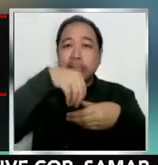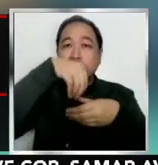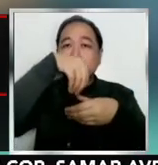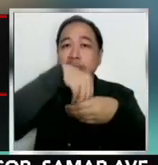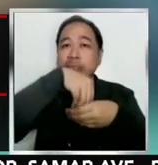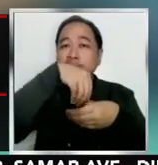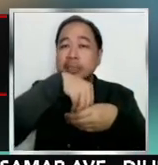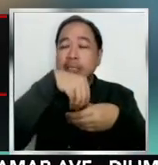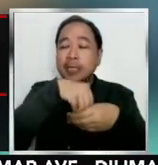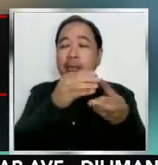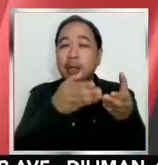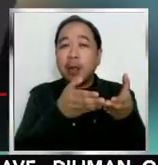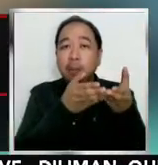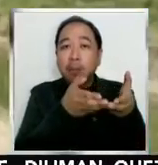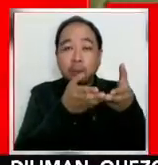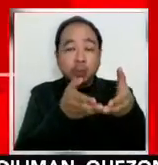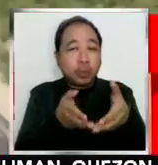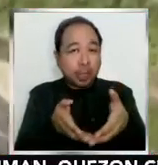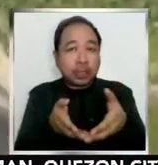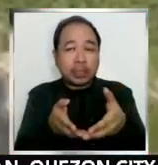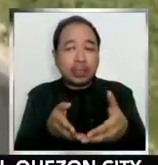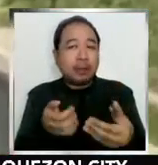rin sa pagkakabungan ng ROV.